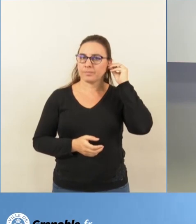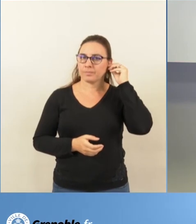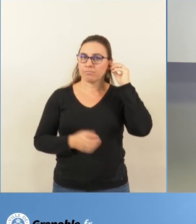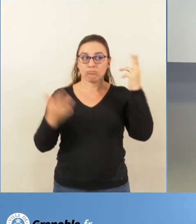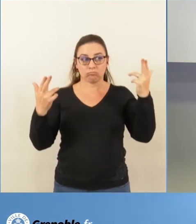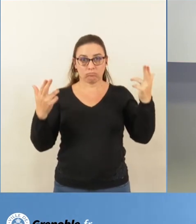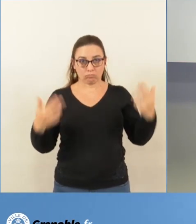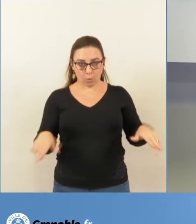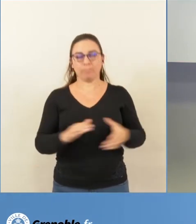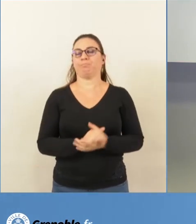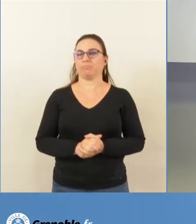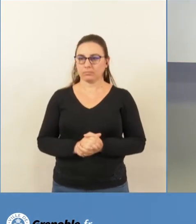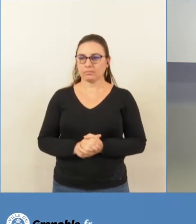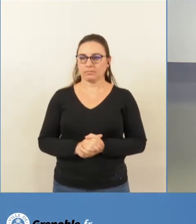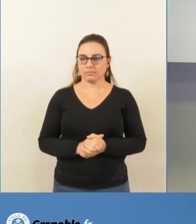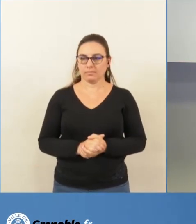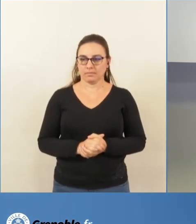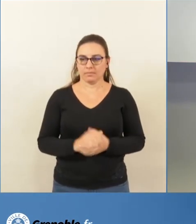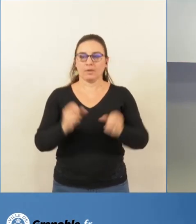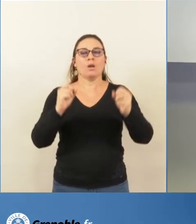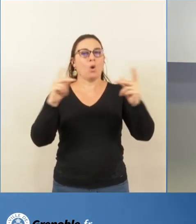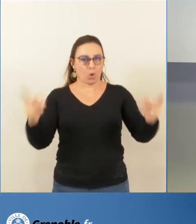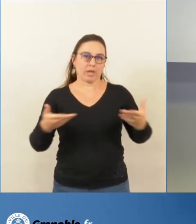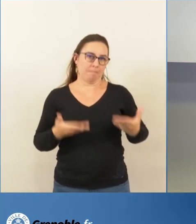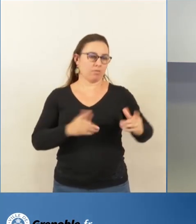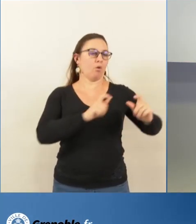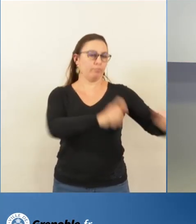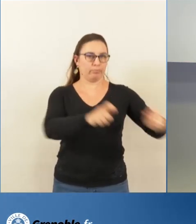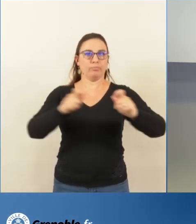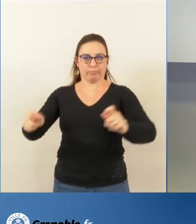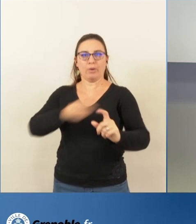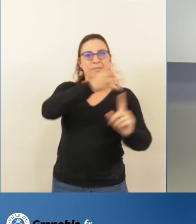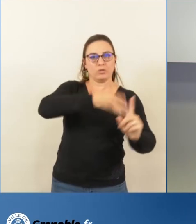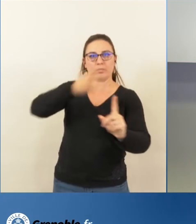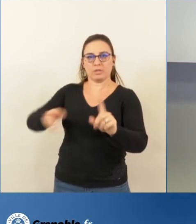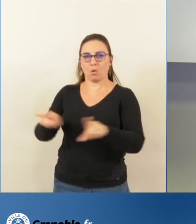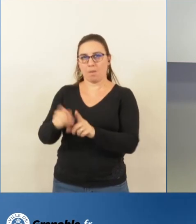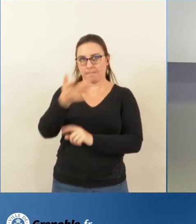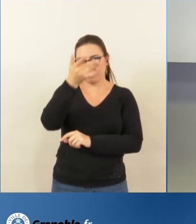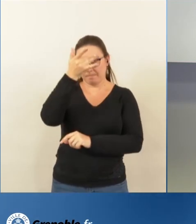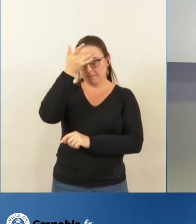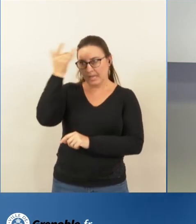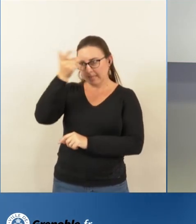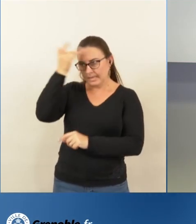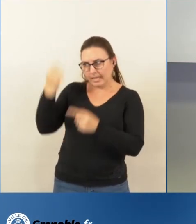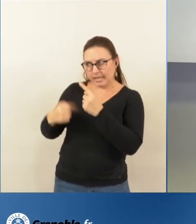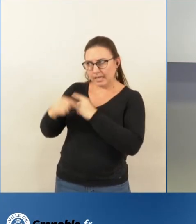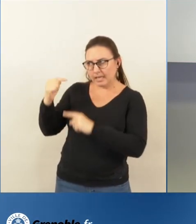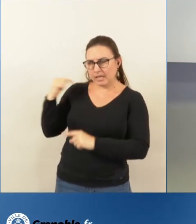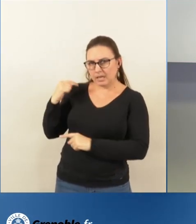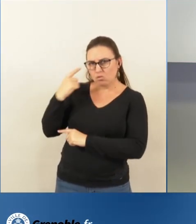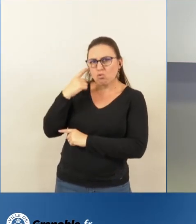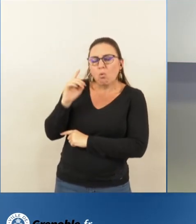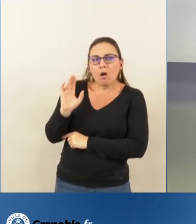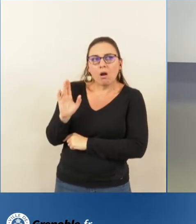non donc je vais indiquer les délégations comme je l'ai fait d'ailleurs l'été dernier il me semble lorsqu'il y a